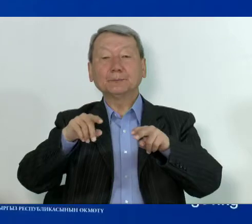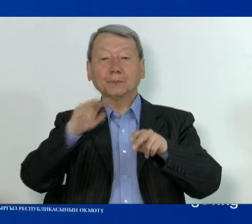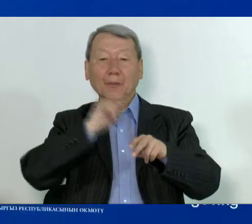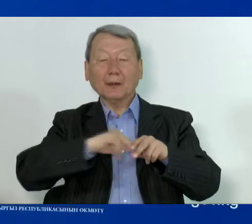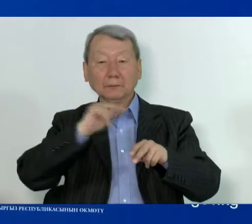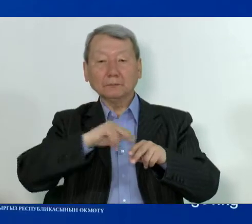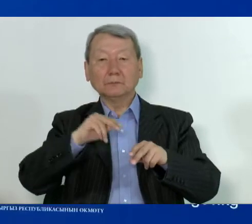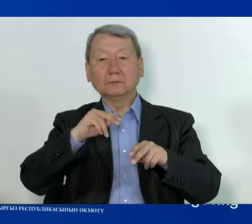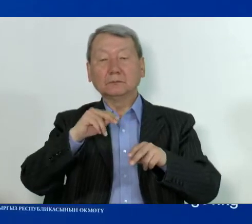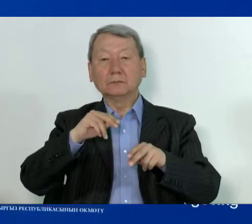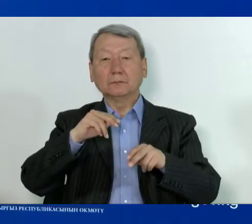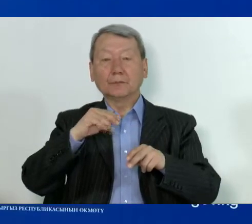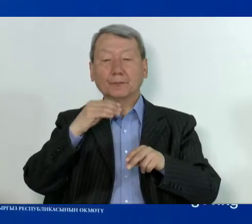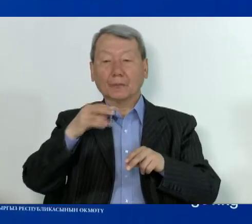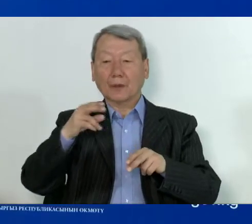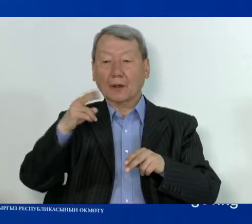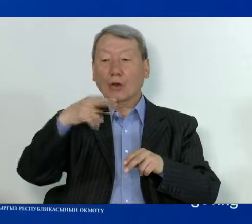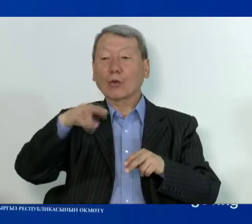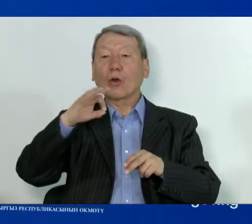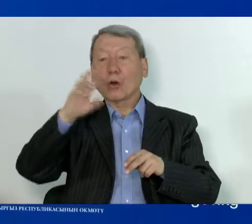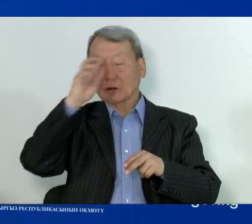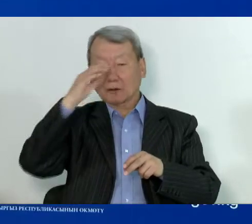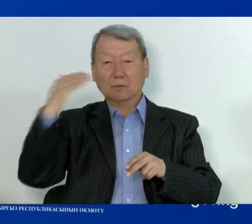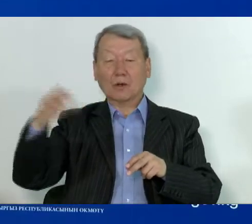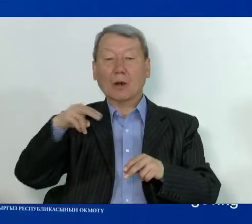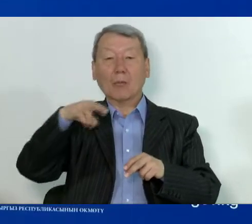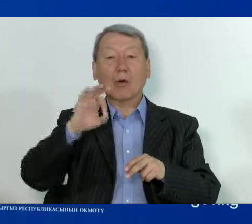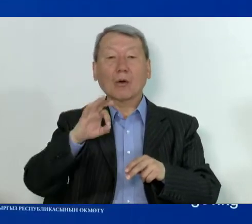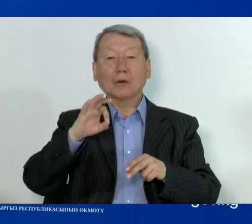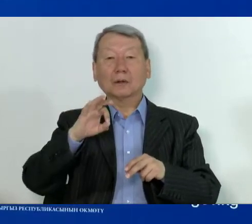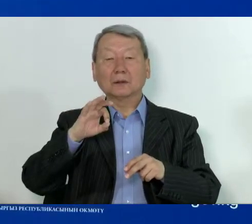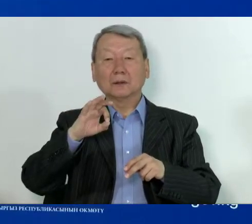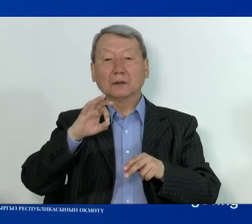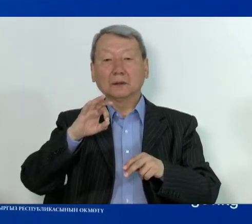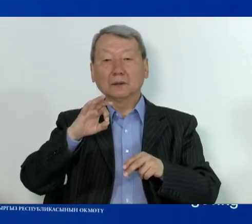работу донорских организаций по